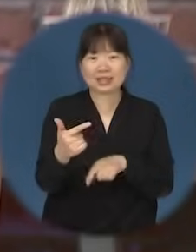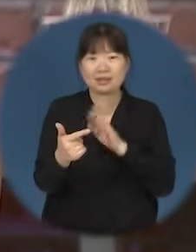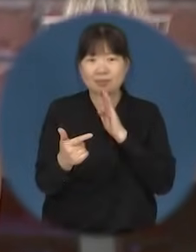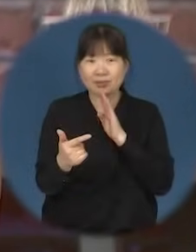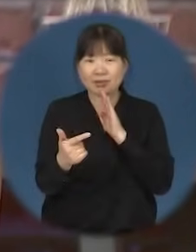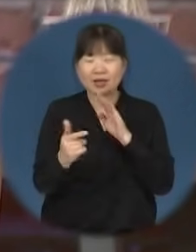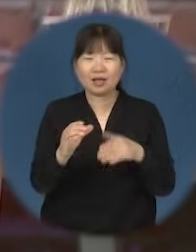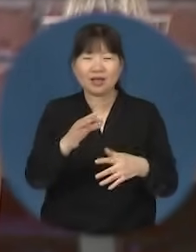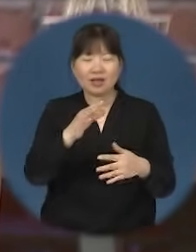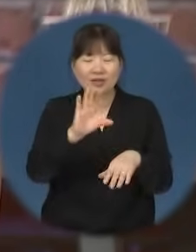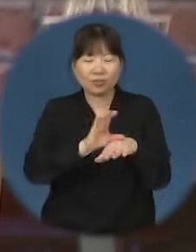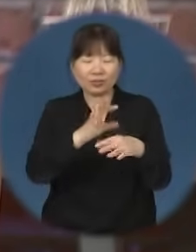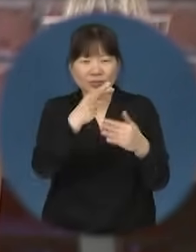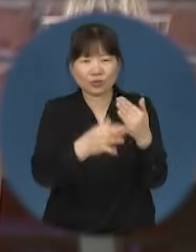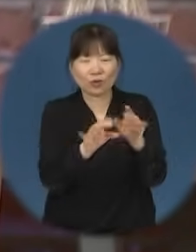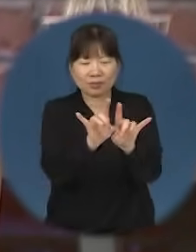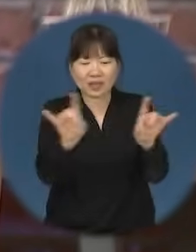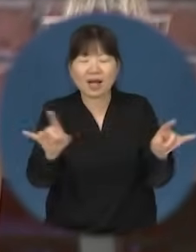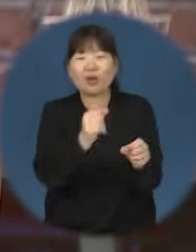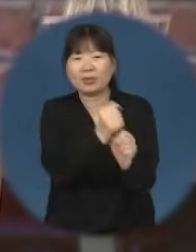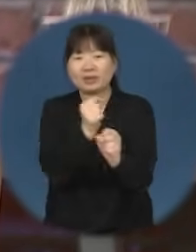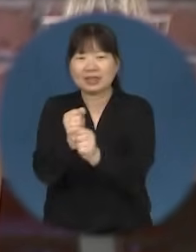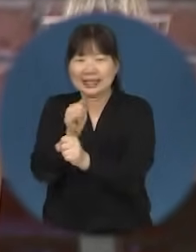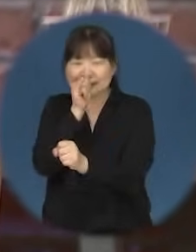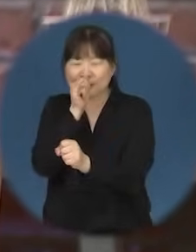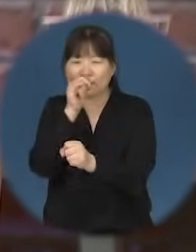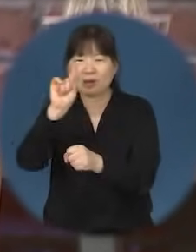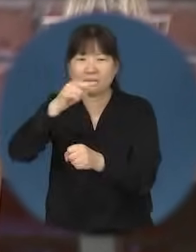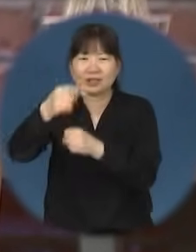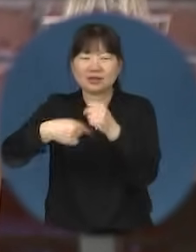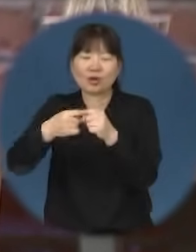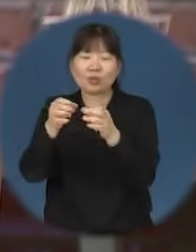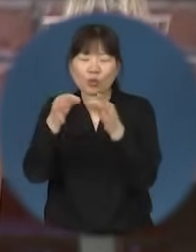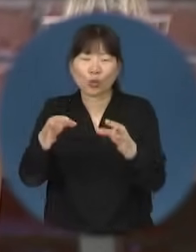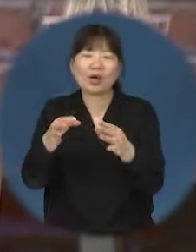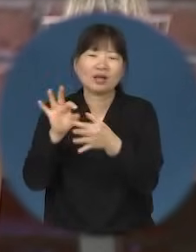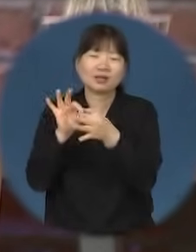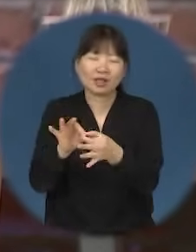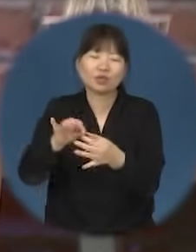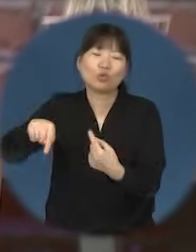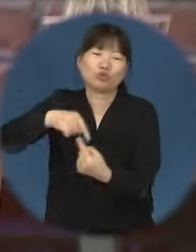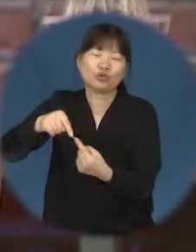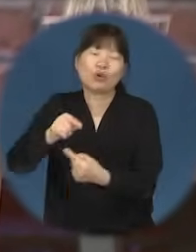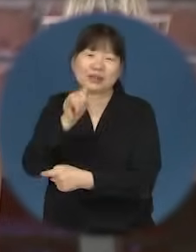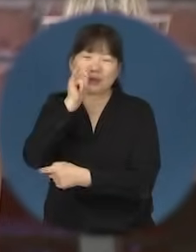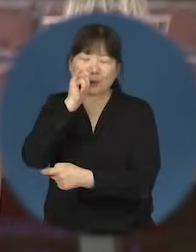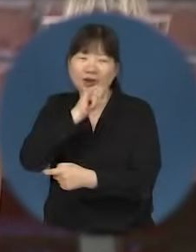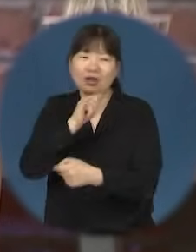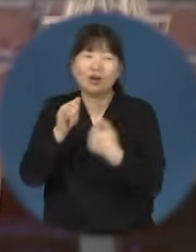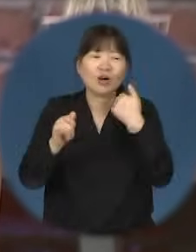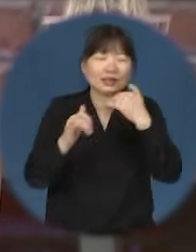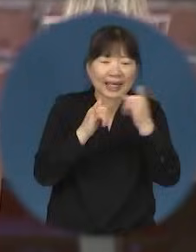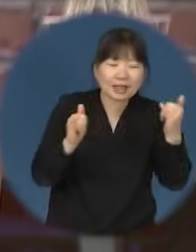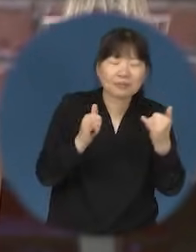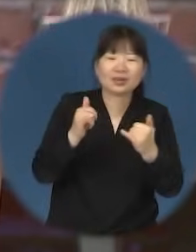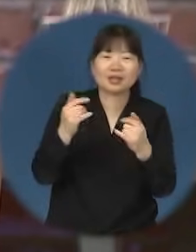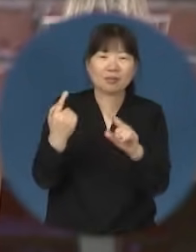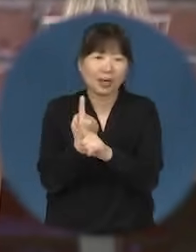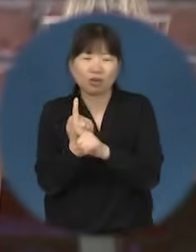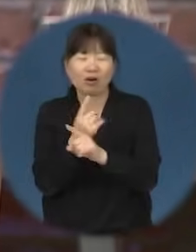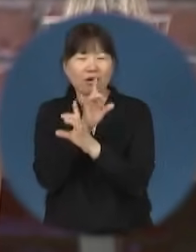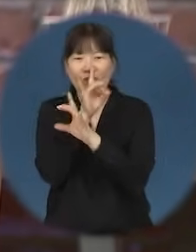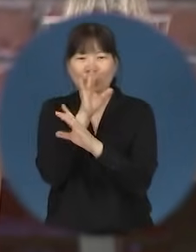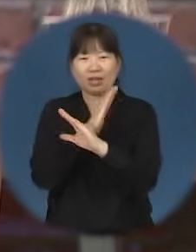놓고 컴퓨터마다 다 해서 그거대로 100년 동안 운영을 하는 거죠. 거예요. 그 누구도 변경이 안 돼요. 그러니까